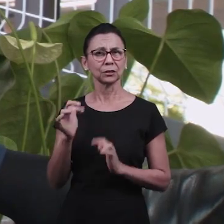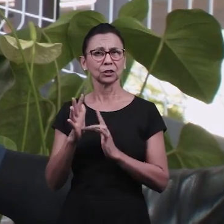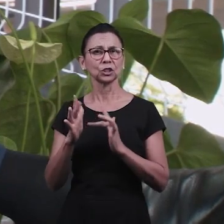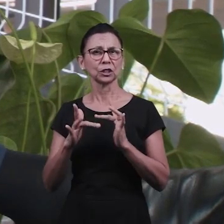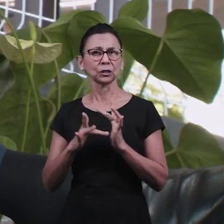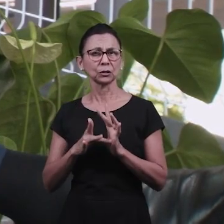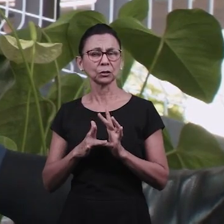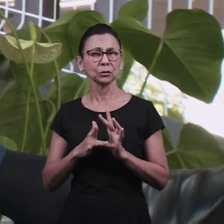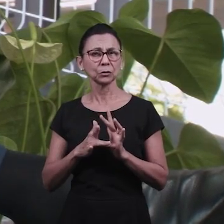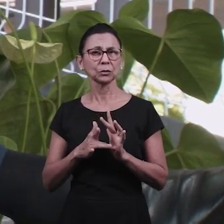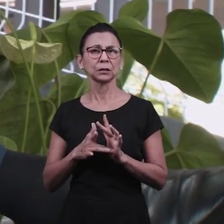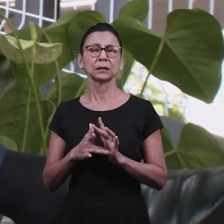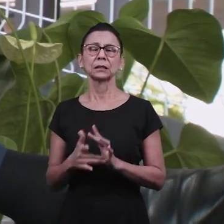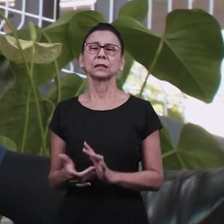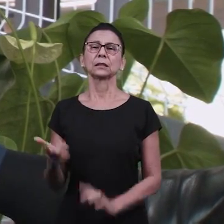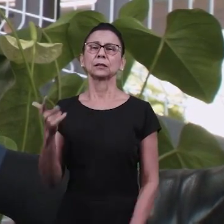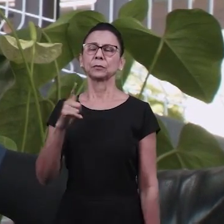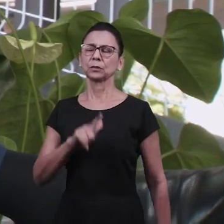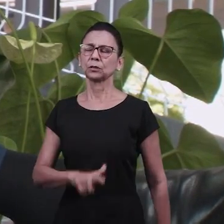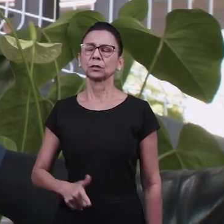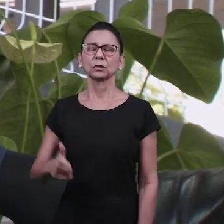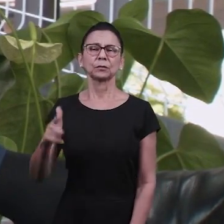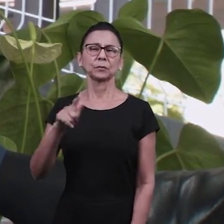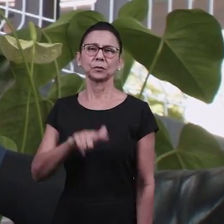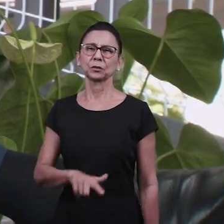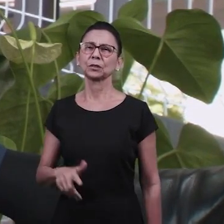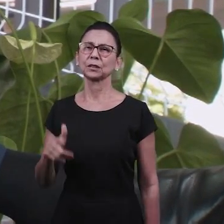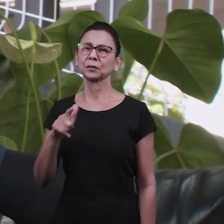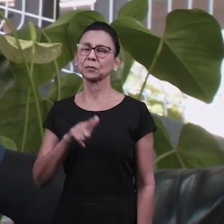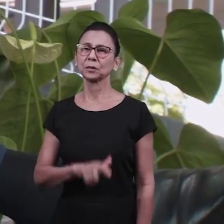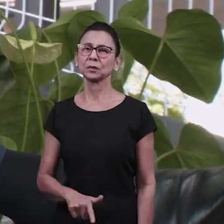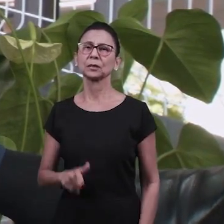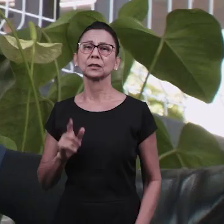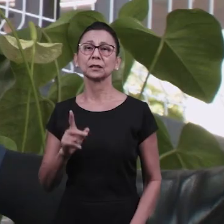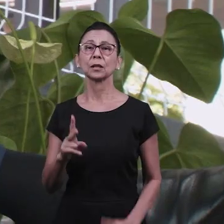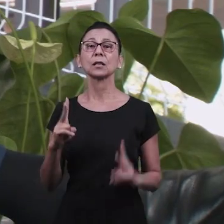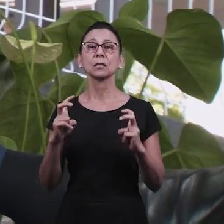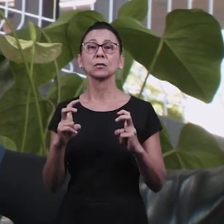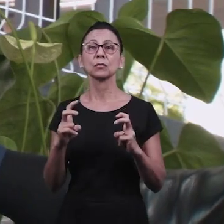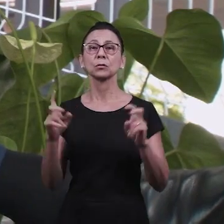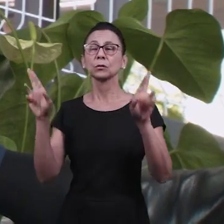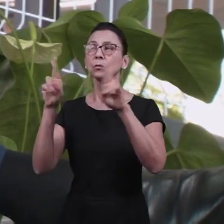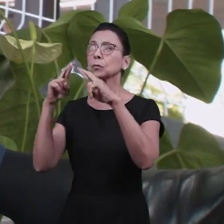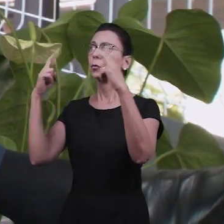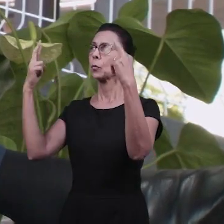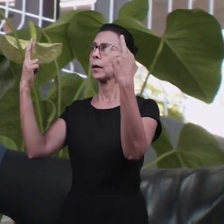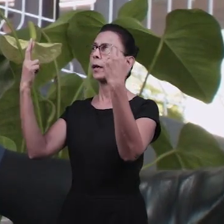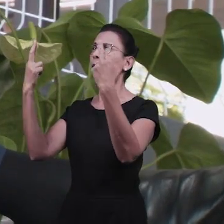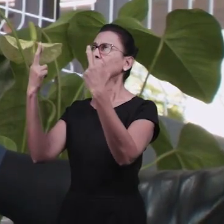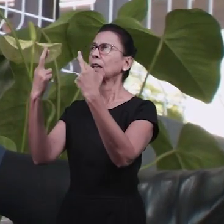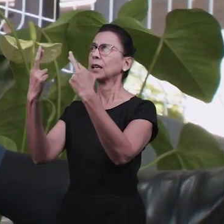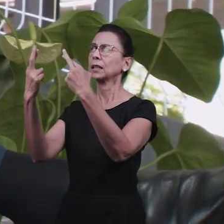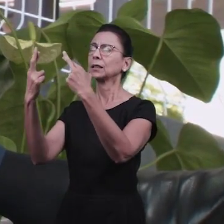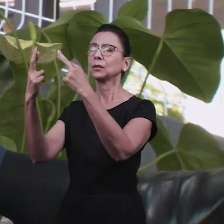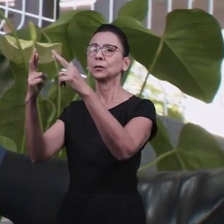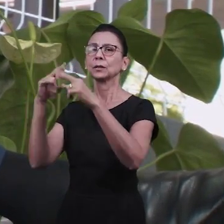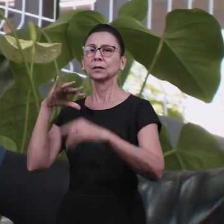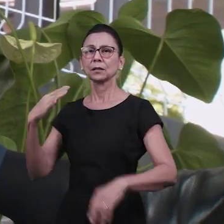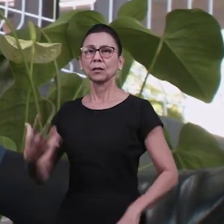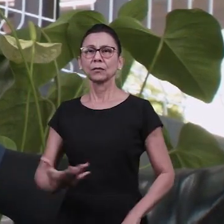ce sur quoi il a parlé toujours et de manière répétée, a été sur le royaume des cieux et le salut de l'homme.